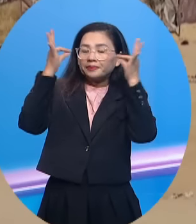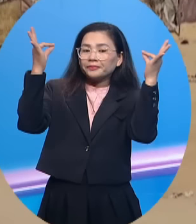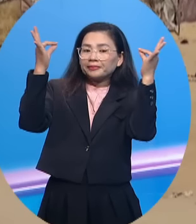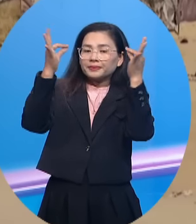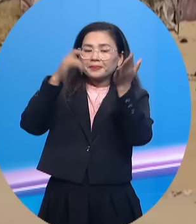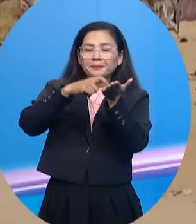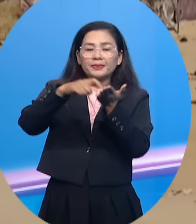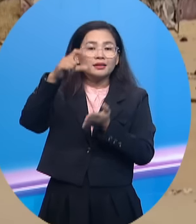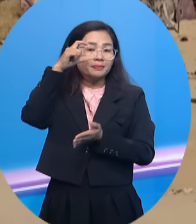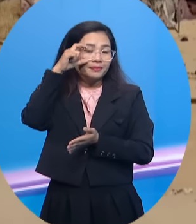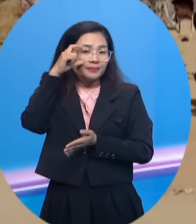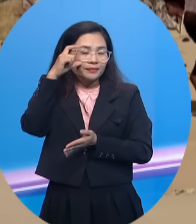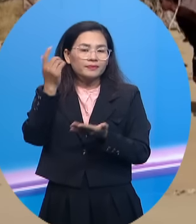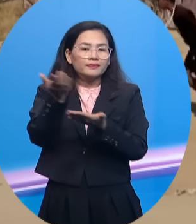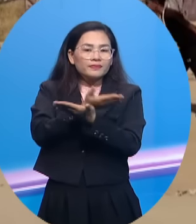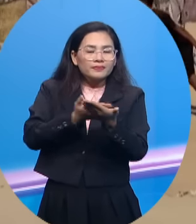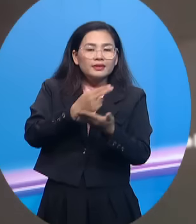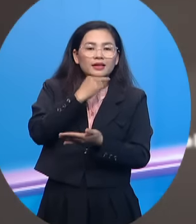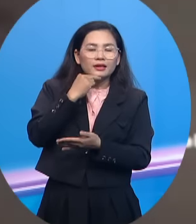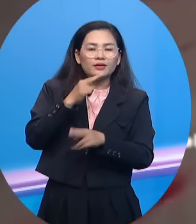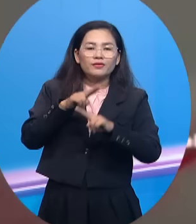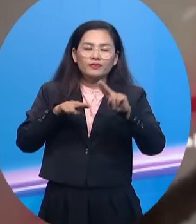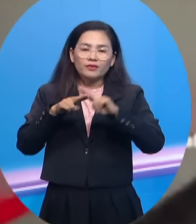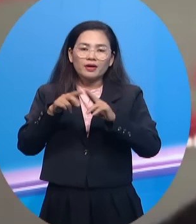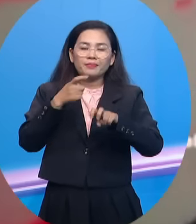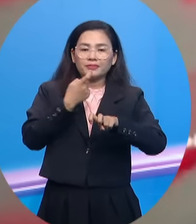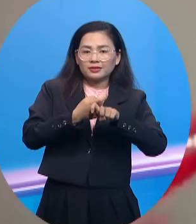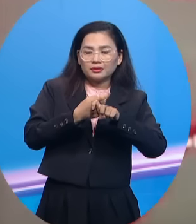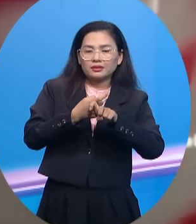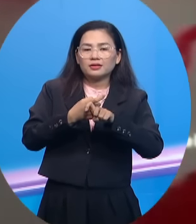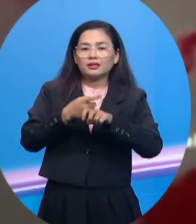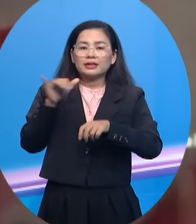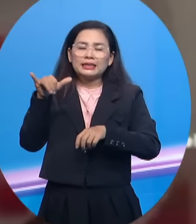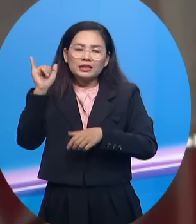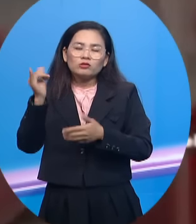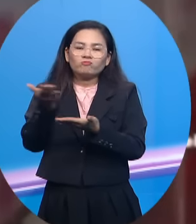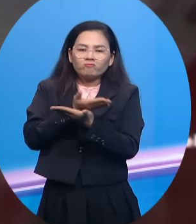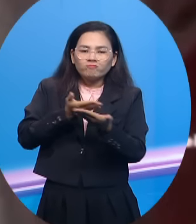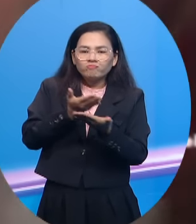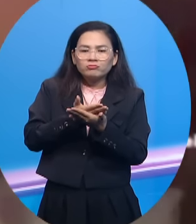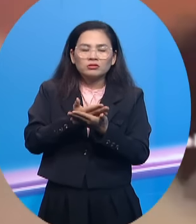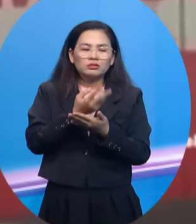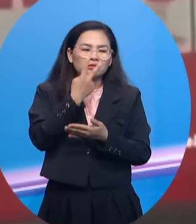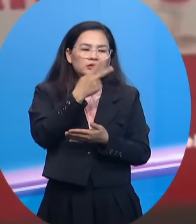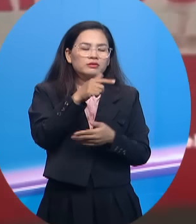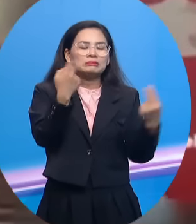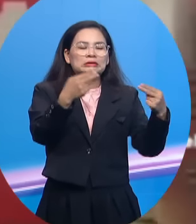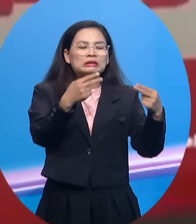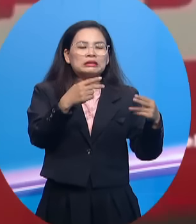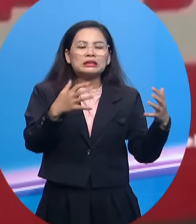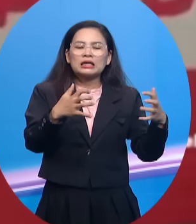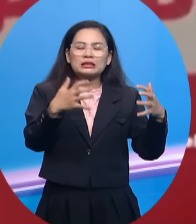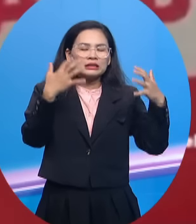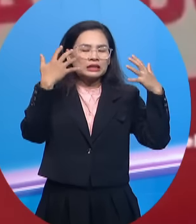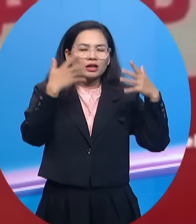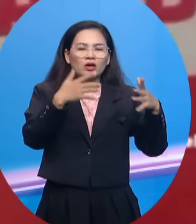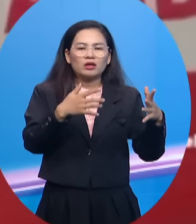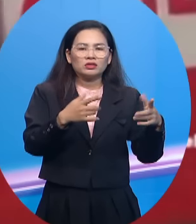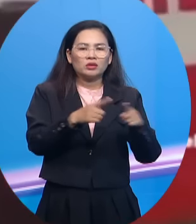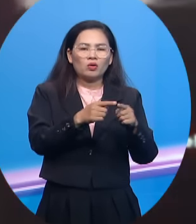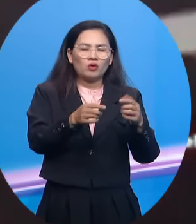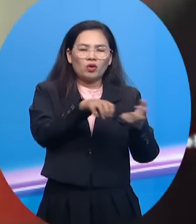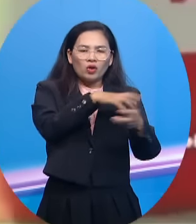cuộc trao đổi với các nhà lãnh đạo Anh, Pháp, Đức và Italia để thảo luận về tình hình căng thẳng ở Trung Đông, trong đó kêu gọi Iran